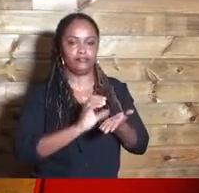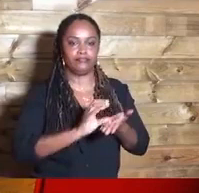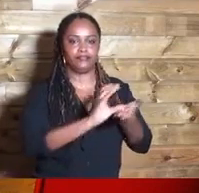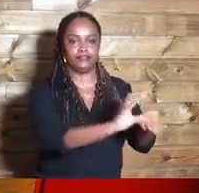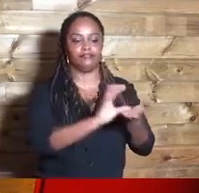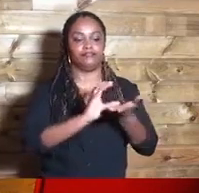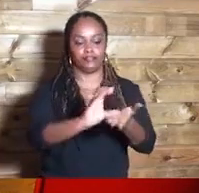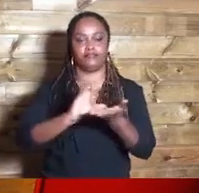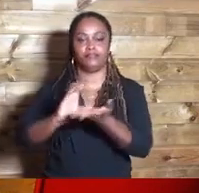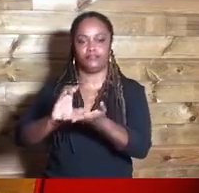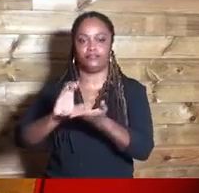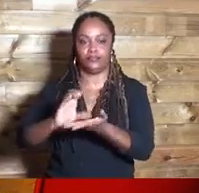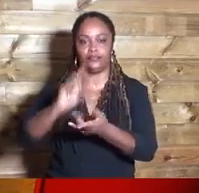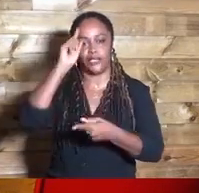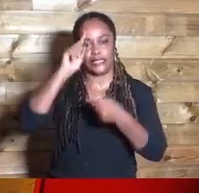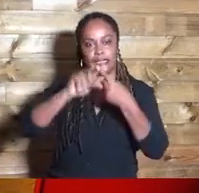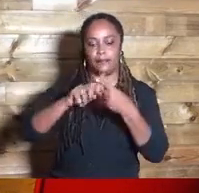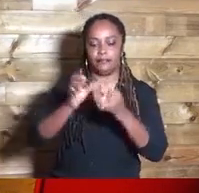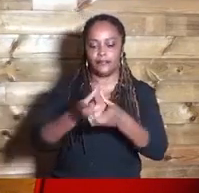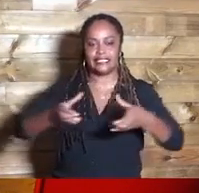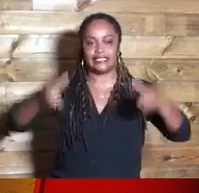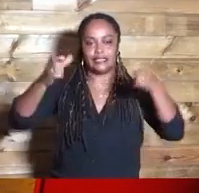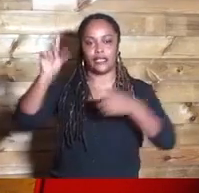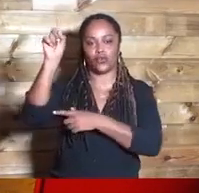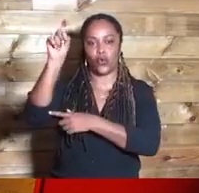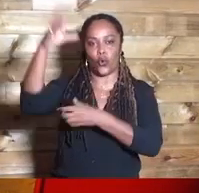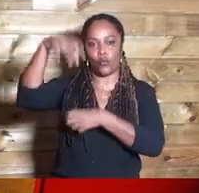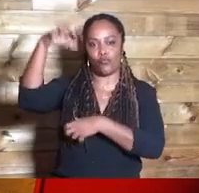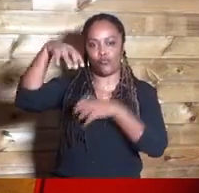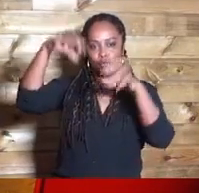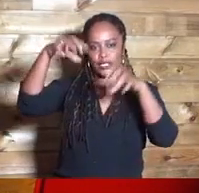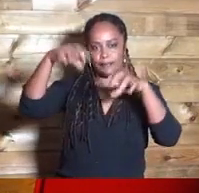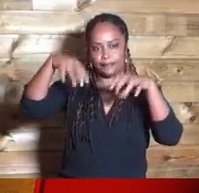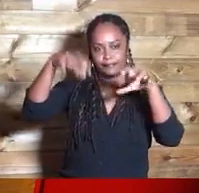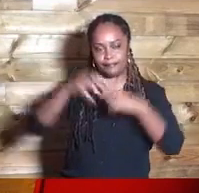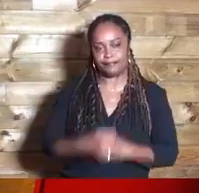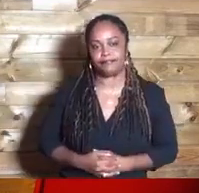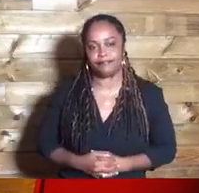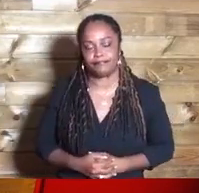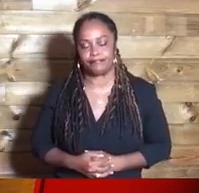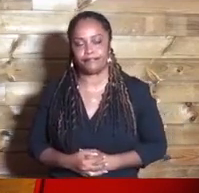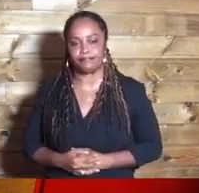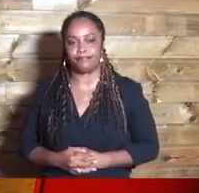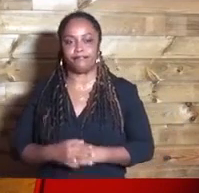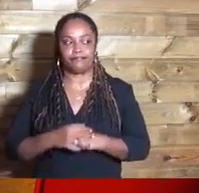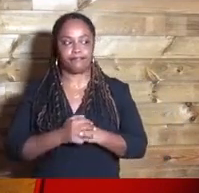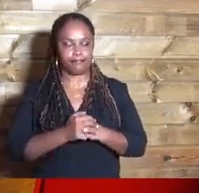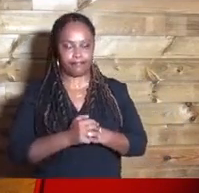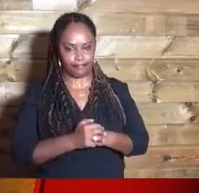récupéré de l'eau à l'appli. Bien